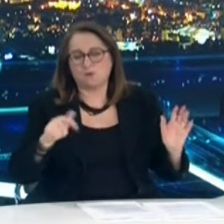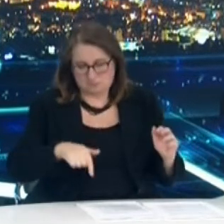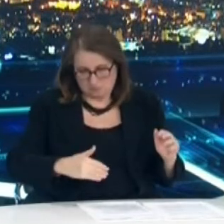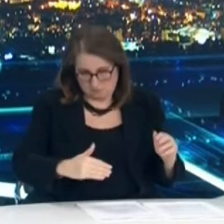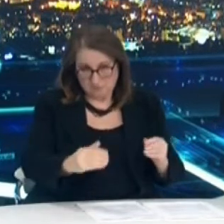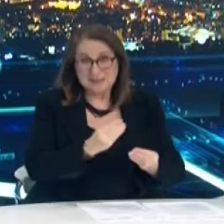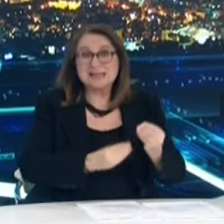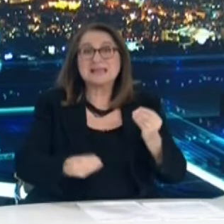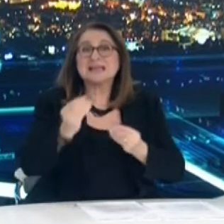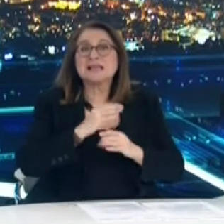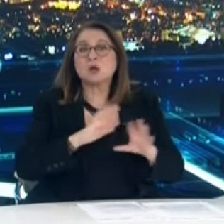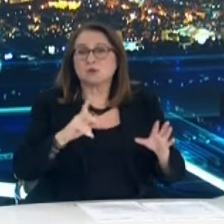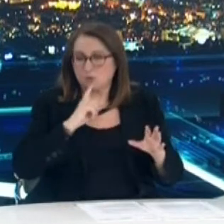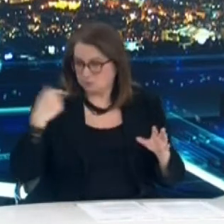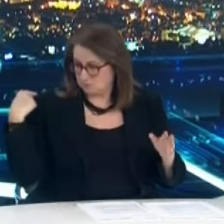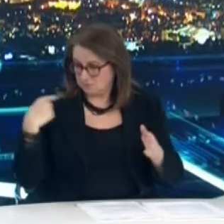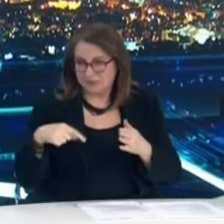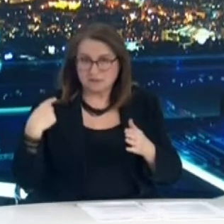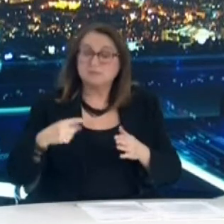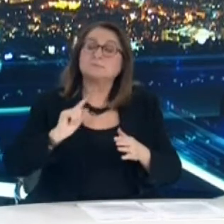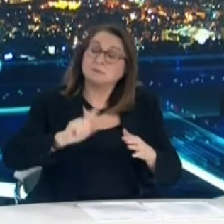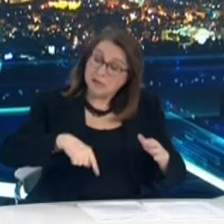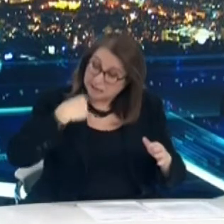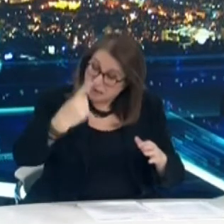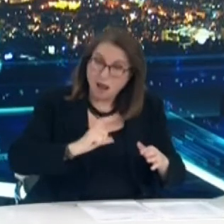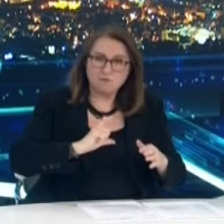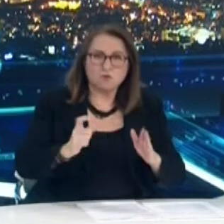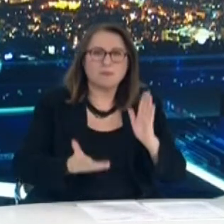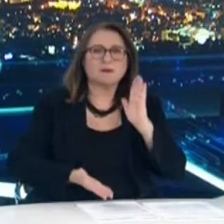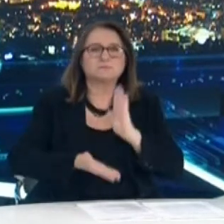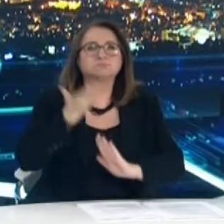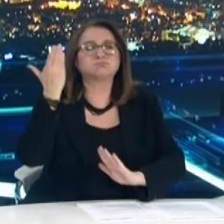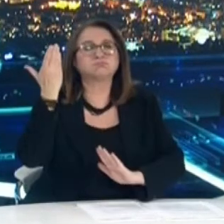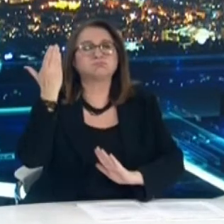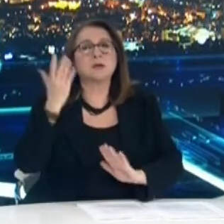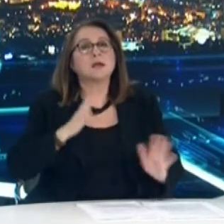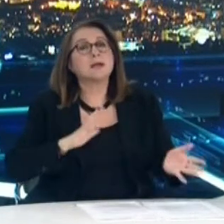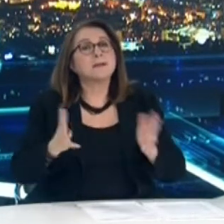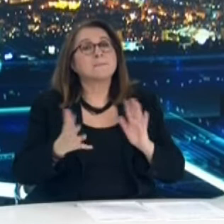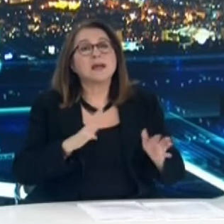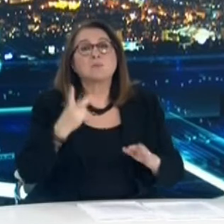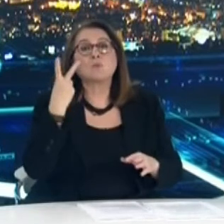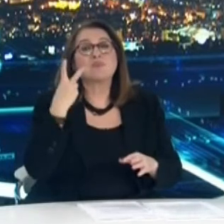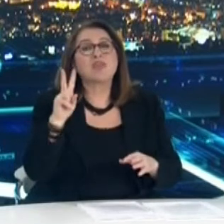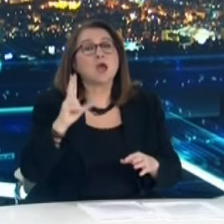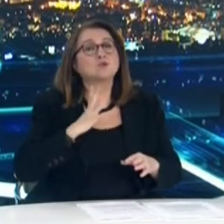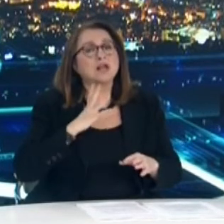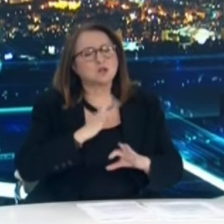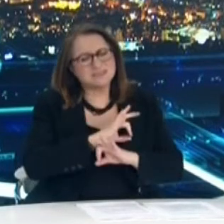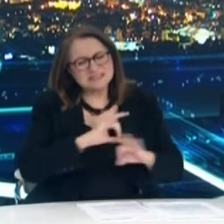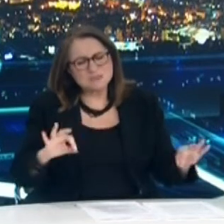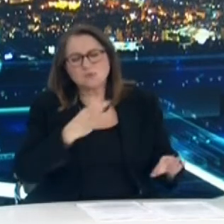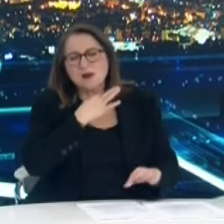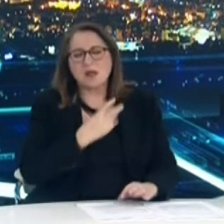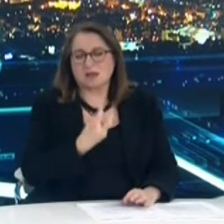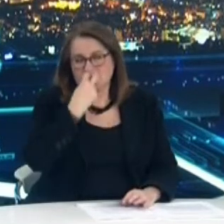ότι όπως και αυτή την εβδομάδα που μας πέρασε, έτσι και την επόμενη, θα έχουμε περίπου 200 άτομα που θα χρειαστεί να διασωληνωθούν και να